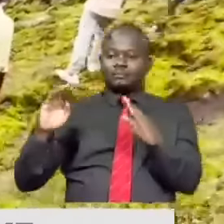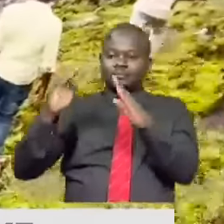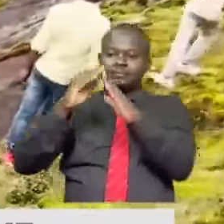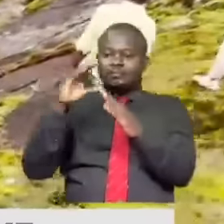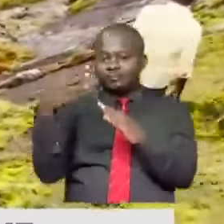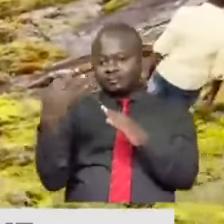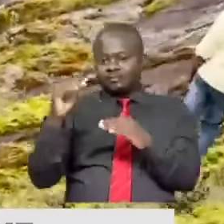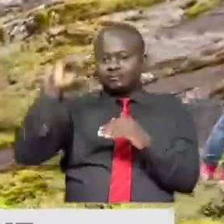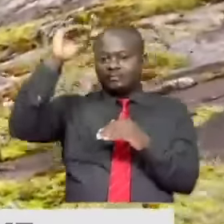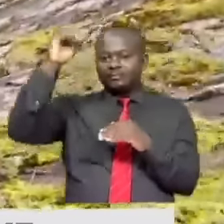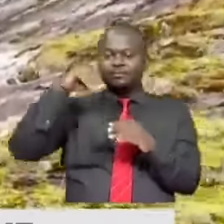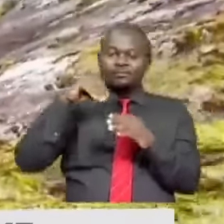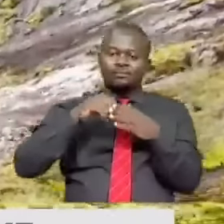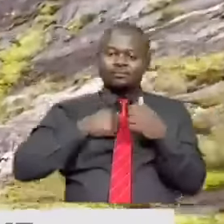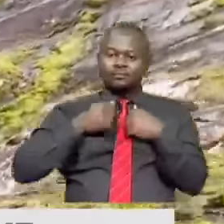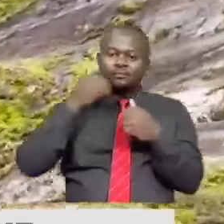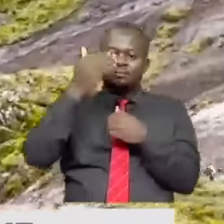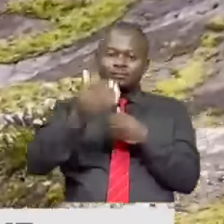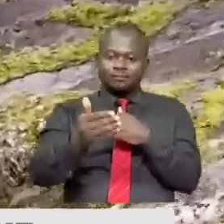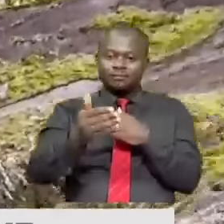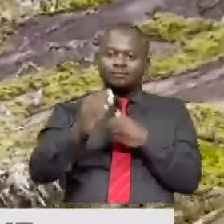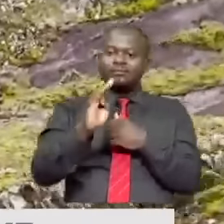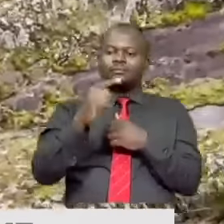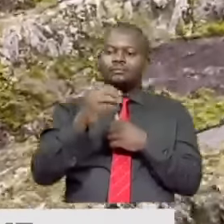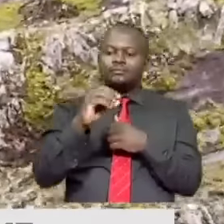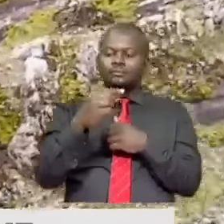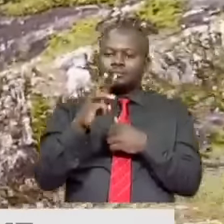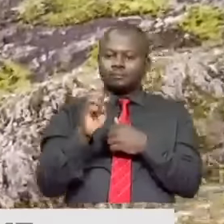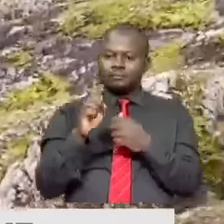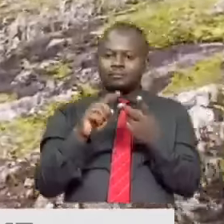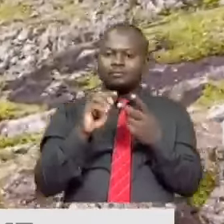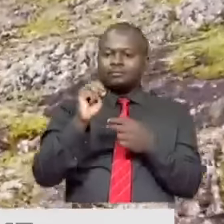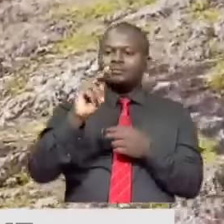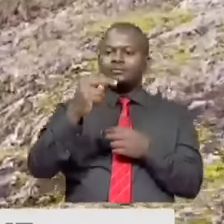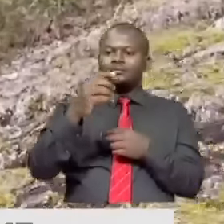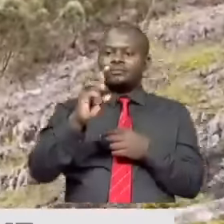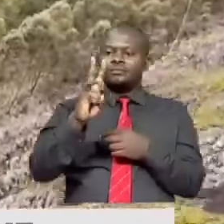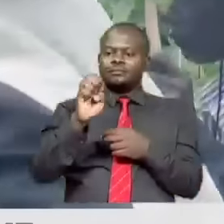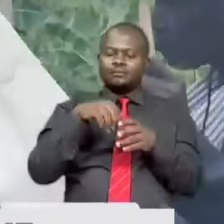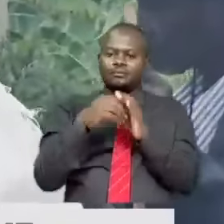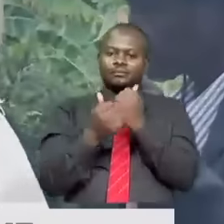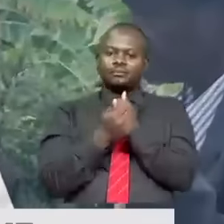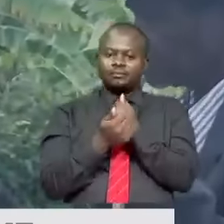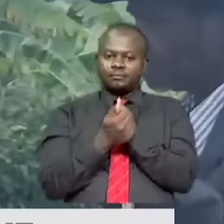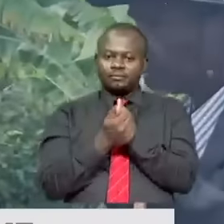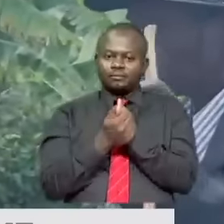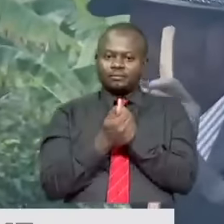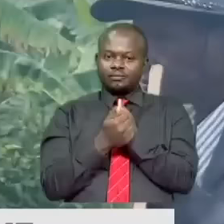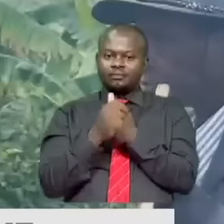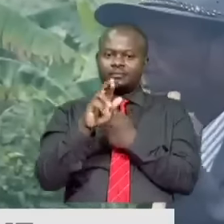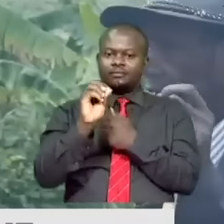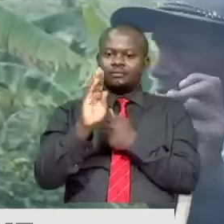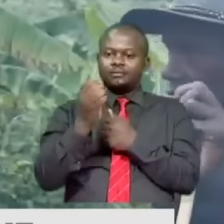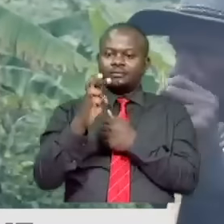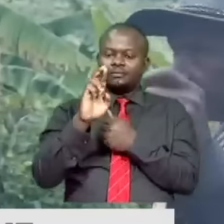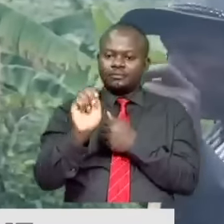gatatu muremure mu Rwanda, nyuma y'umusozi wa Bigugu wo muri Nyungwe n'uwa Muhundwe wo muri Rubavu. Mwari muri kumwe na Robert